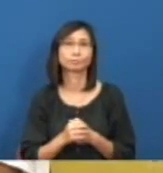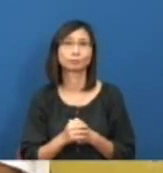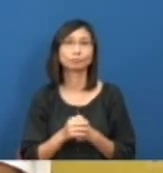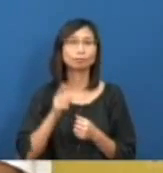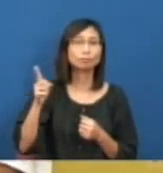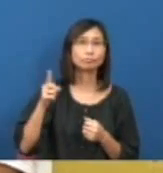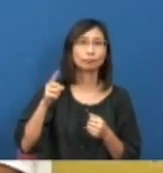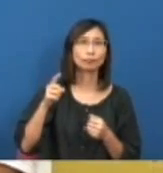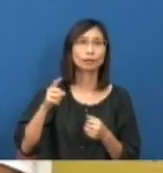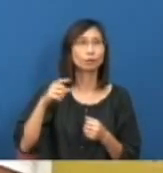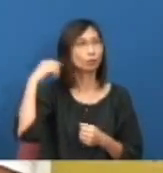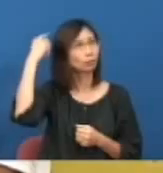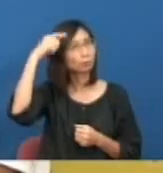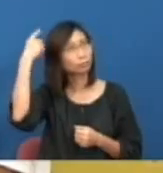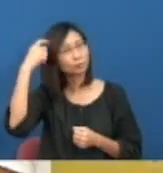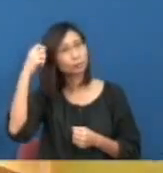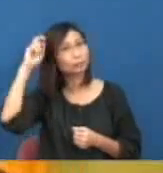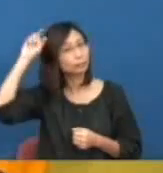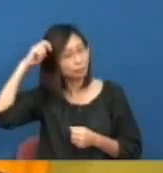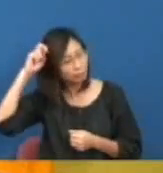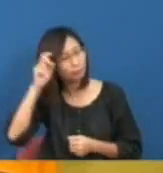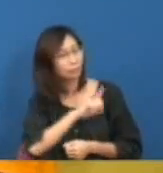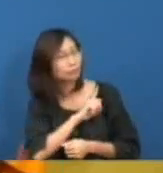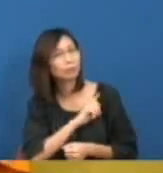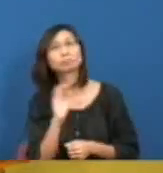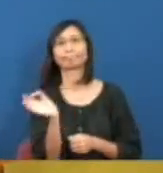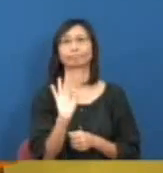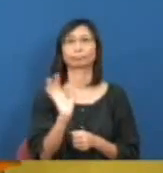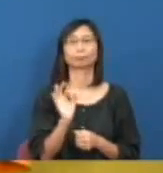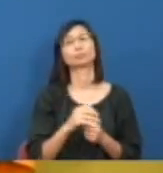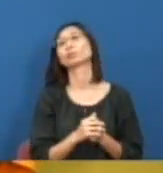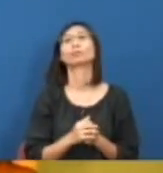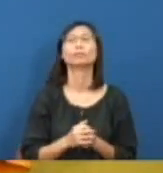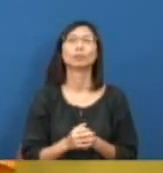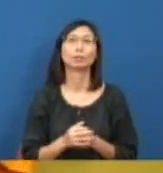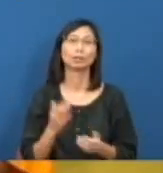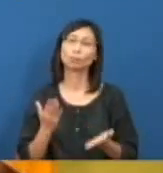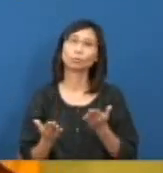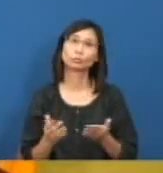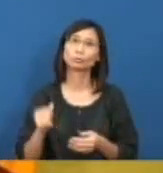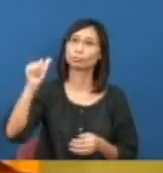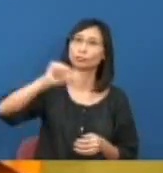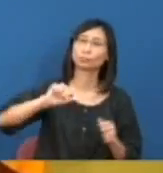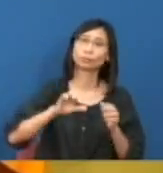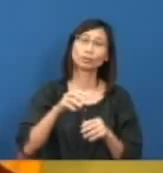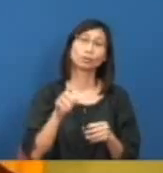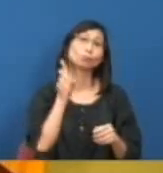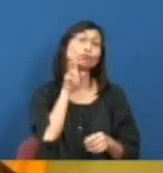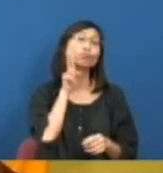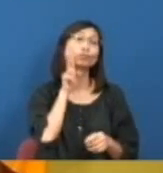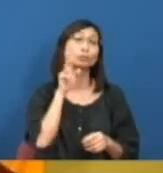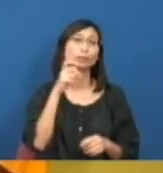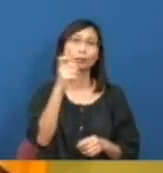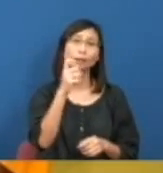他沒有檢討到這件事， 但問題如果有一天離開那怎麼辦，就是全倒了倒就好像說周九龍東你完全地區工